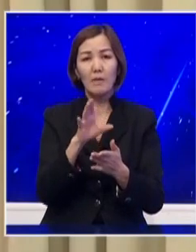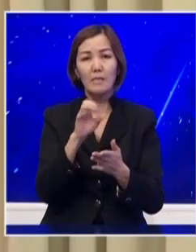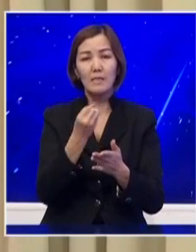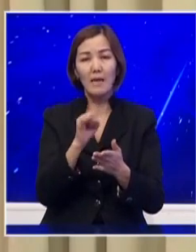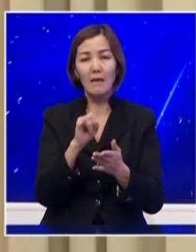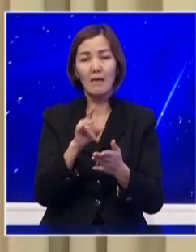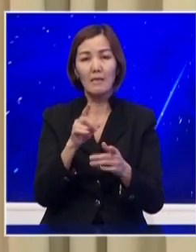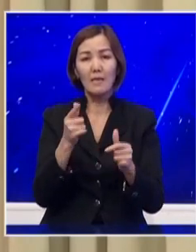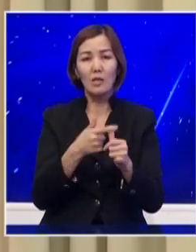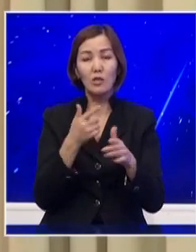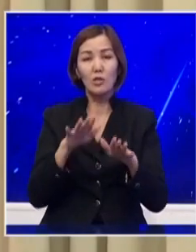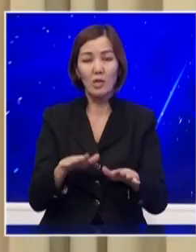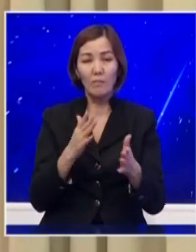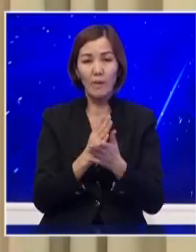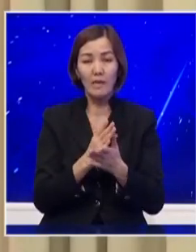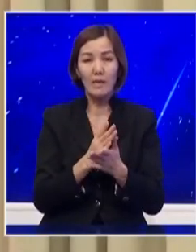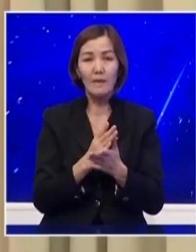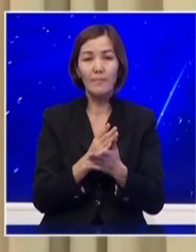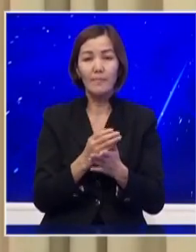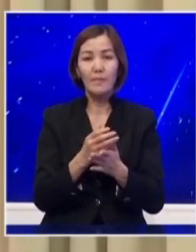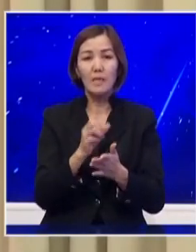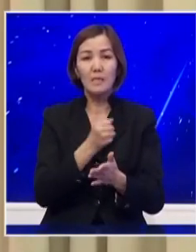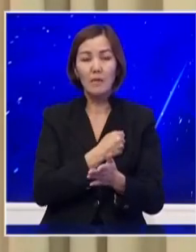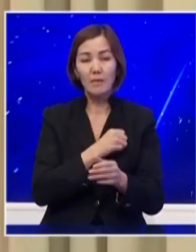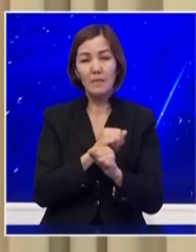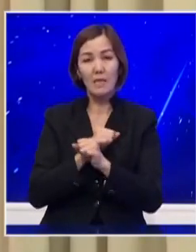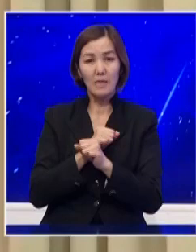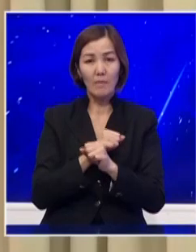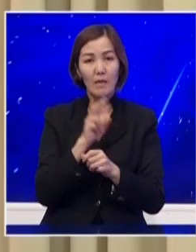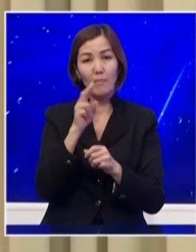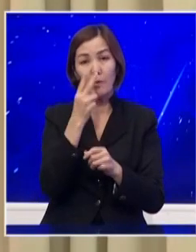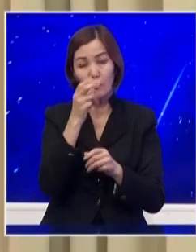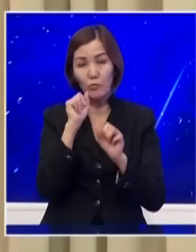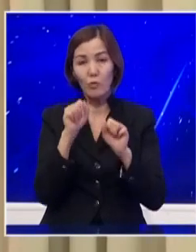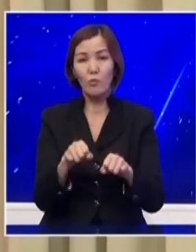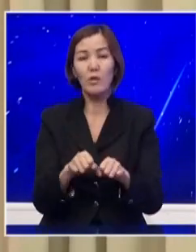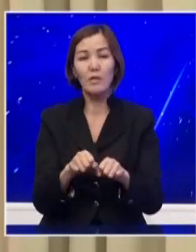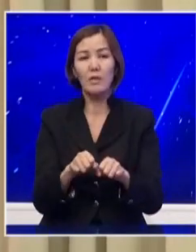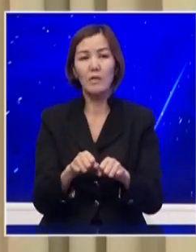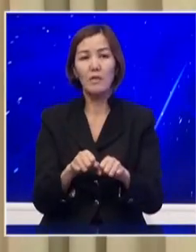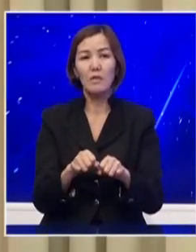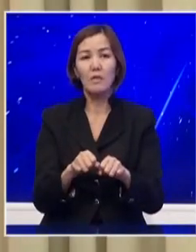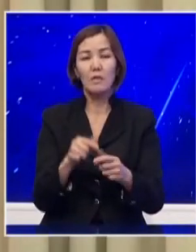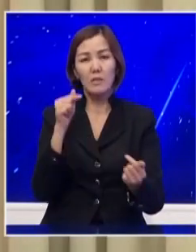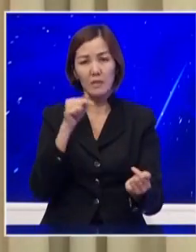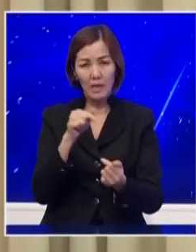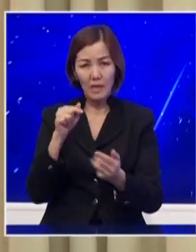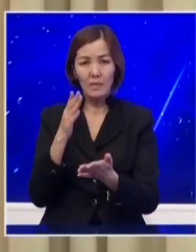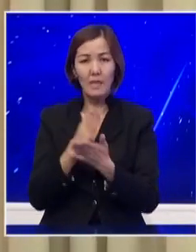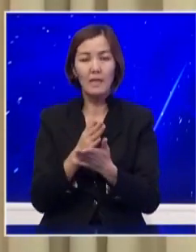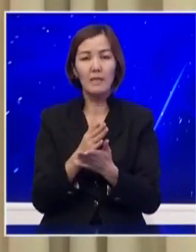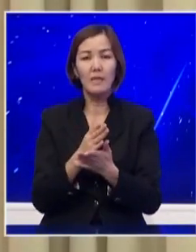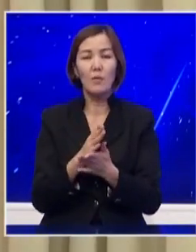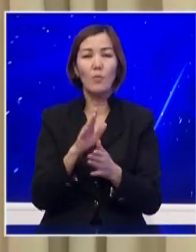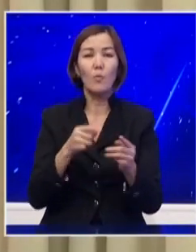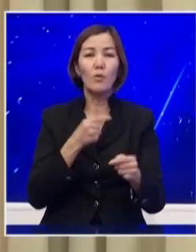бар. Райымбек атамыздың сарбаздары демалған. Барып көрсеңіздер, бәрі қисынға келеді. Одан